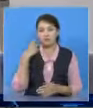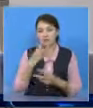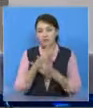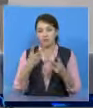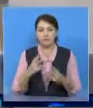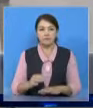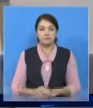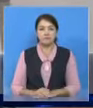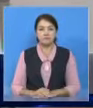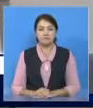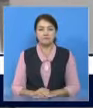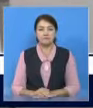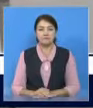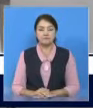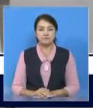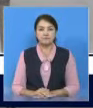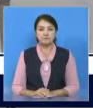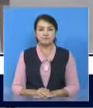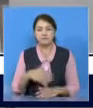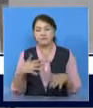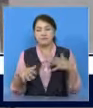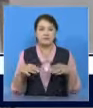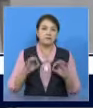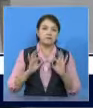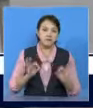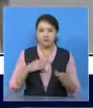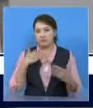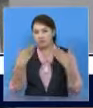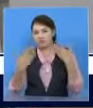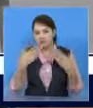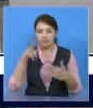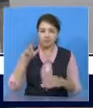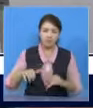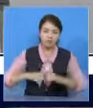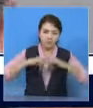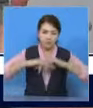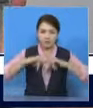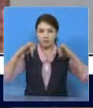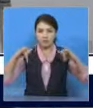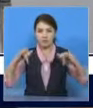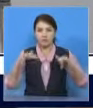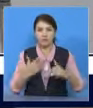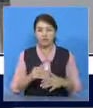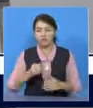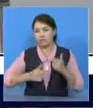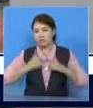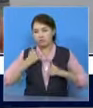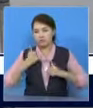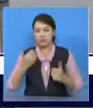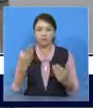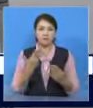Это раскрепощает, как правильно разговаривать с людьми. Ну, это развивает такую немножко лидерские